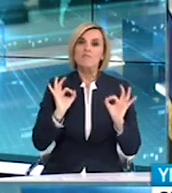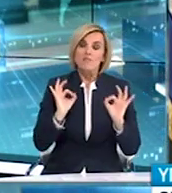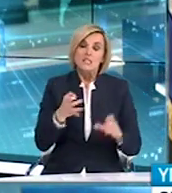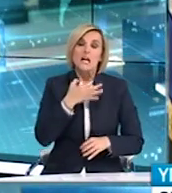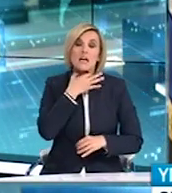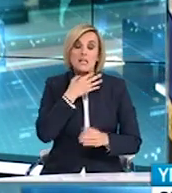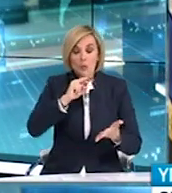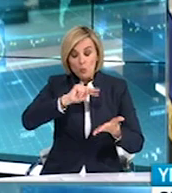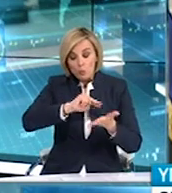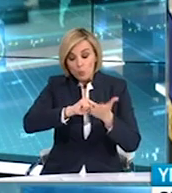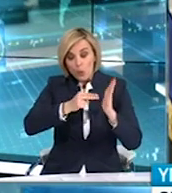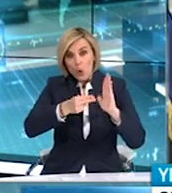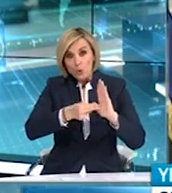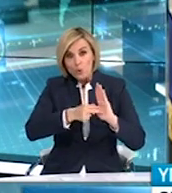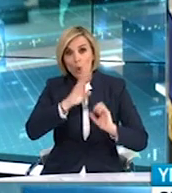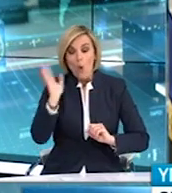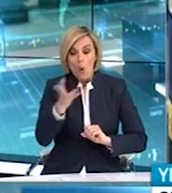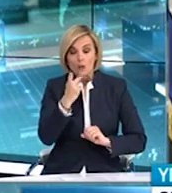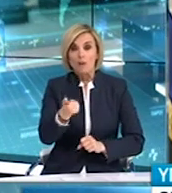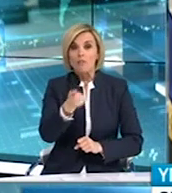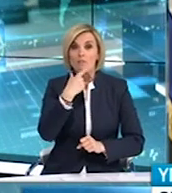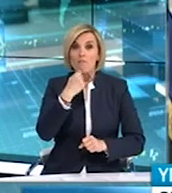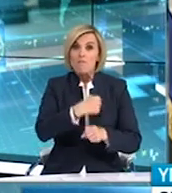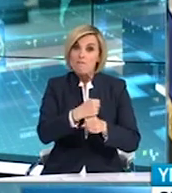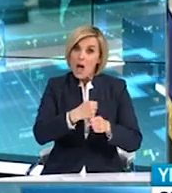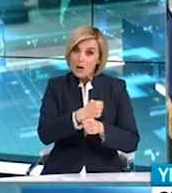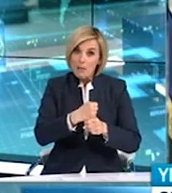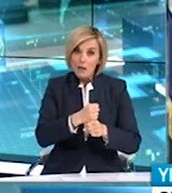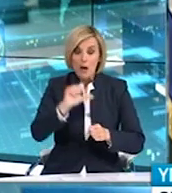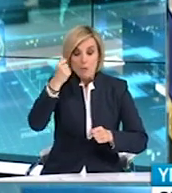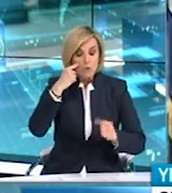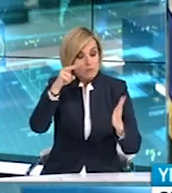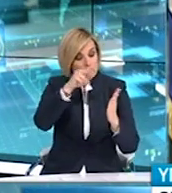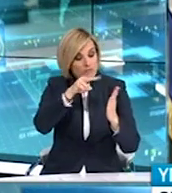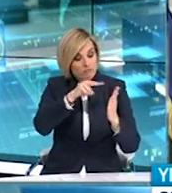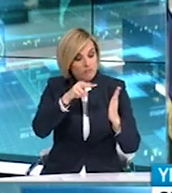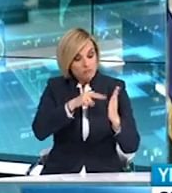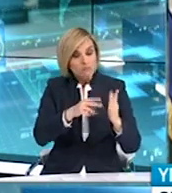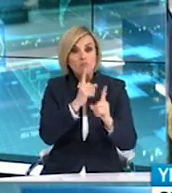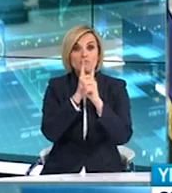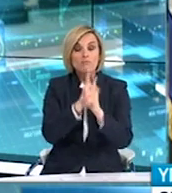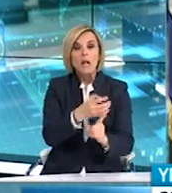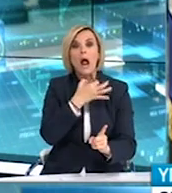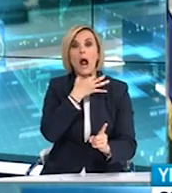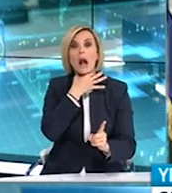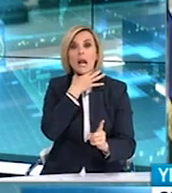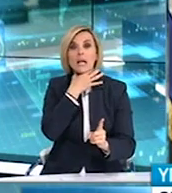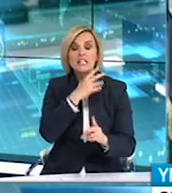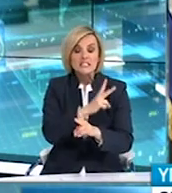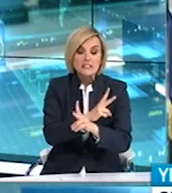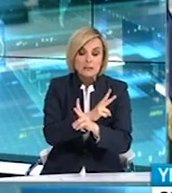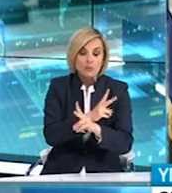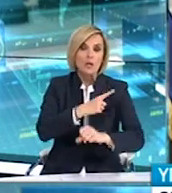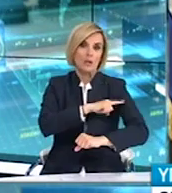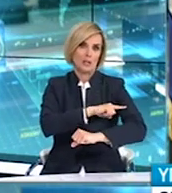πάρα πολύ προσοχή όταν δίνει κανείς φάρμακα τα οποία είναι τοξικά, ιδιαίτερα σε αυτόν τον πληθυσμό, και να δίνεται μόνο όταν είναι απαραίτητα. Γι' αυτό και για τις